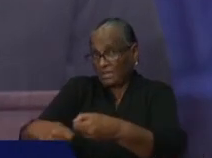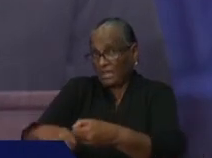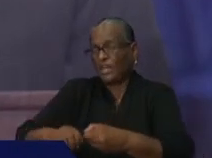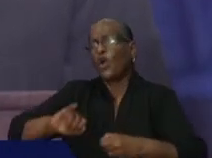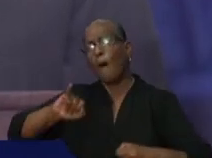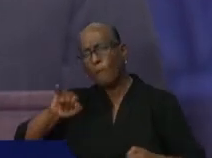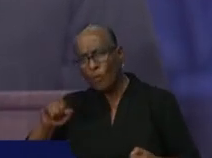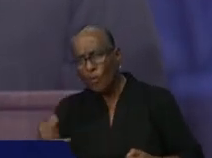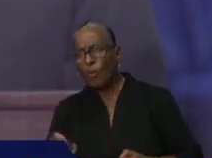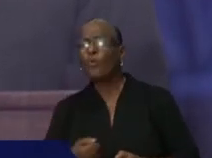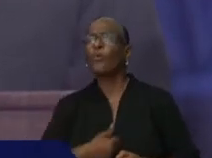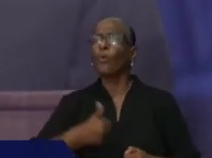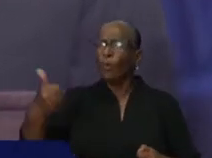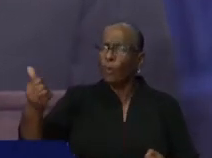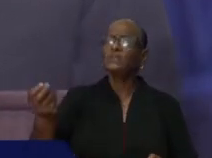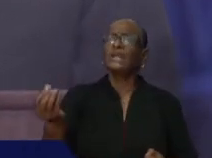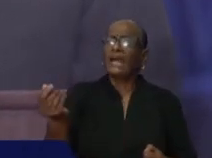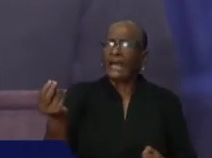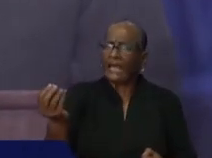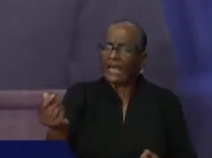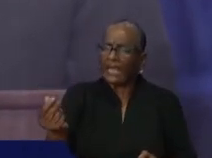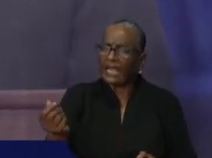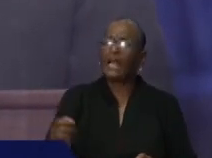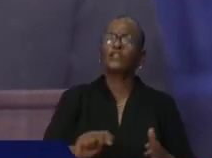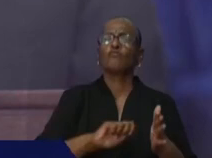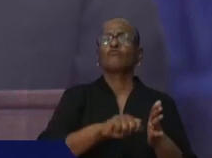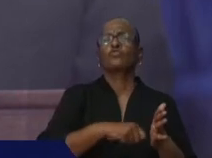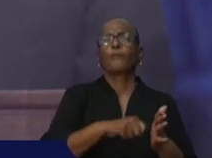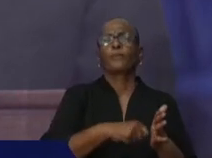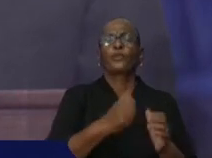voor uitvoering van de projecten.